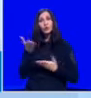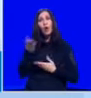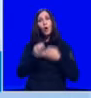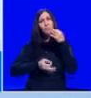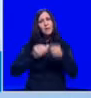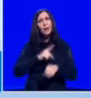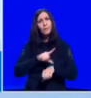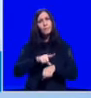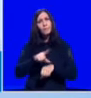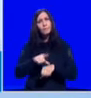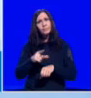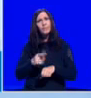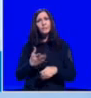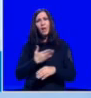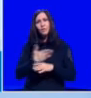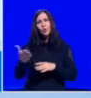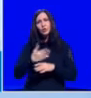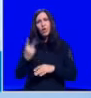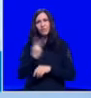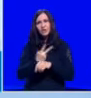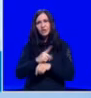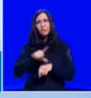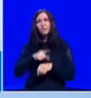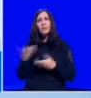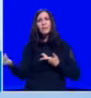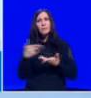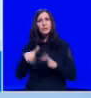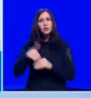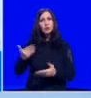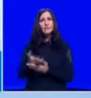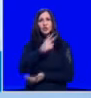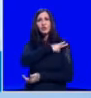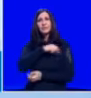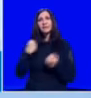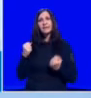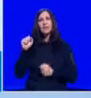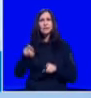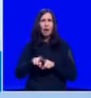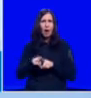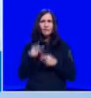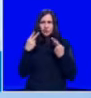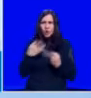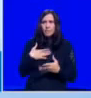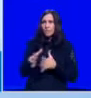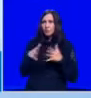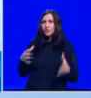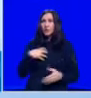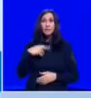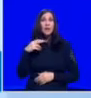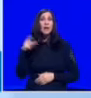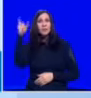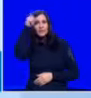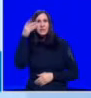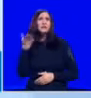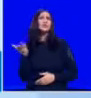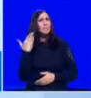на 2 часа по време на дебата за оставката на шефа на здравната каса, как видите ли има мнозинство, ГЕРБ, ДПС, те били опозиция